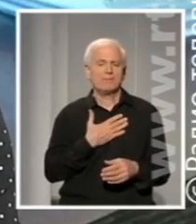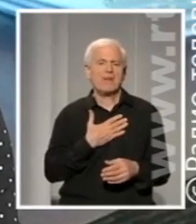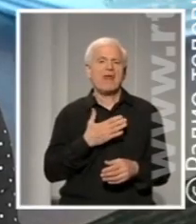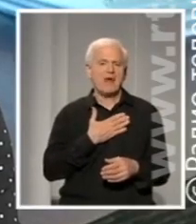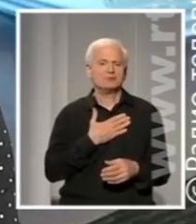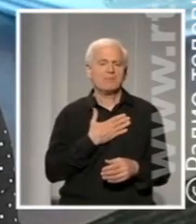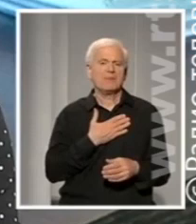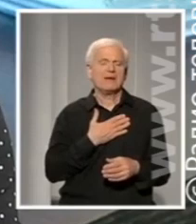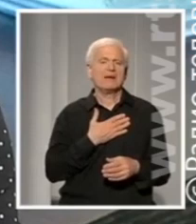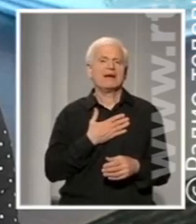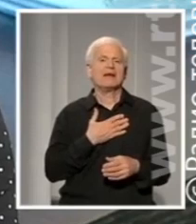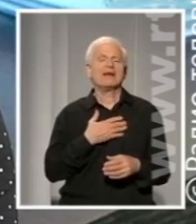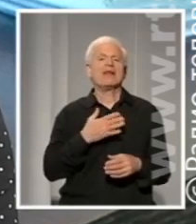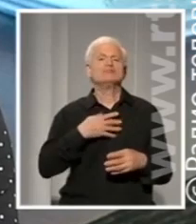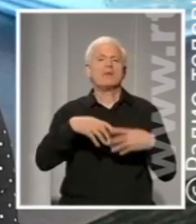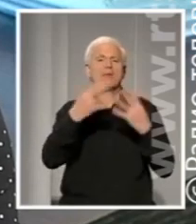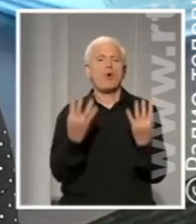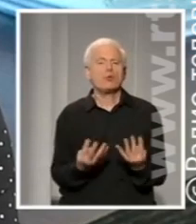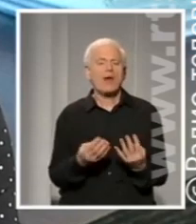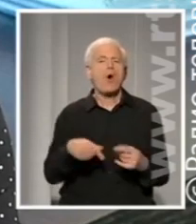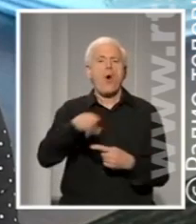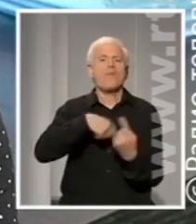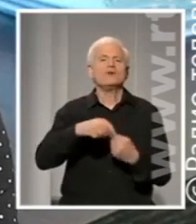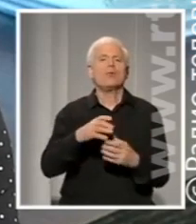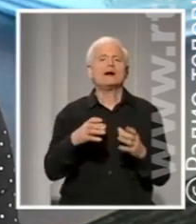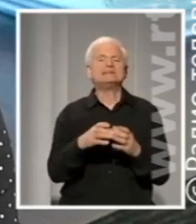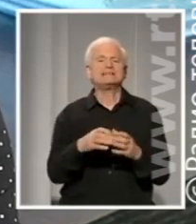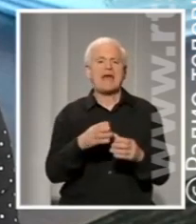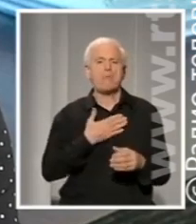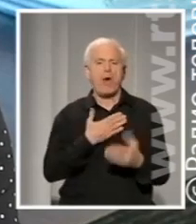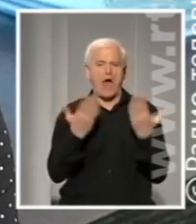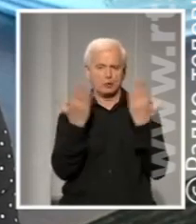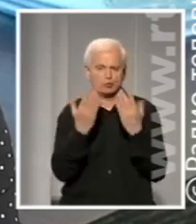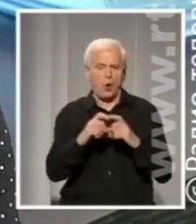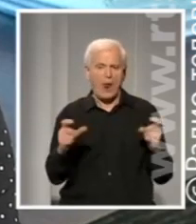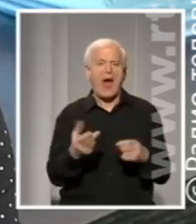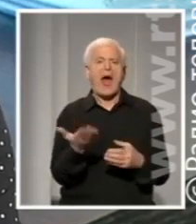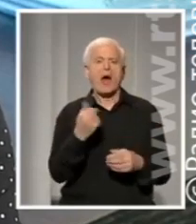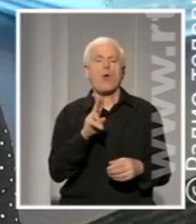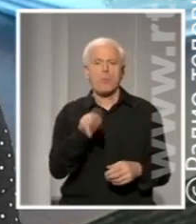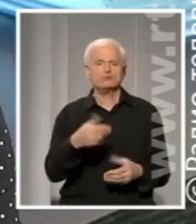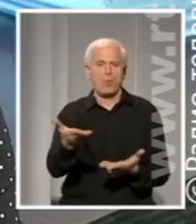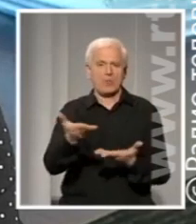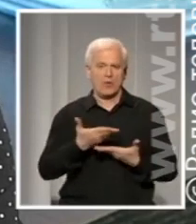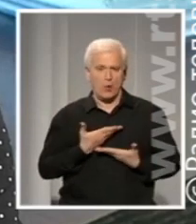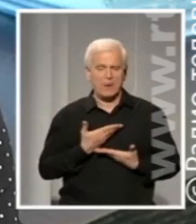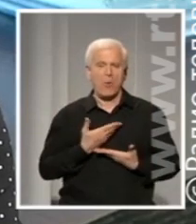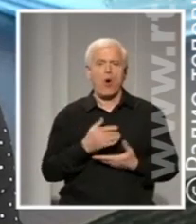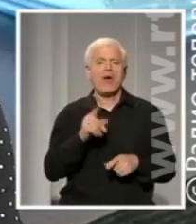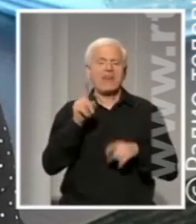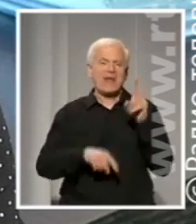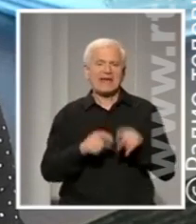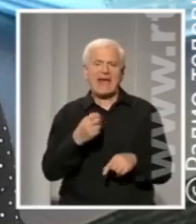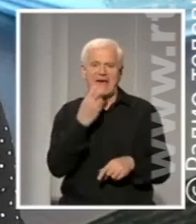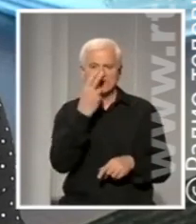na našem web mestu, na našem portalu u okviru sekcije Moja škola, ukoliko budemo mogli da dobijemo određene